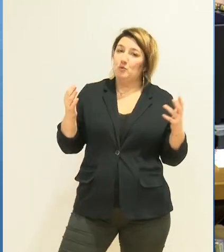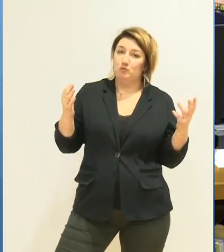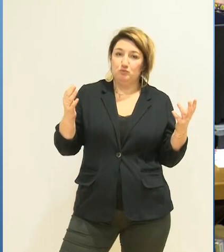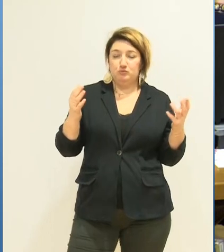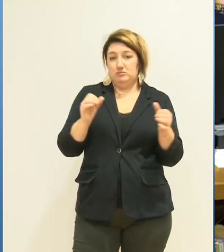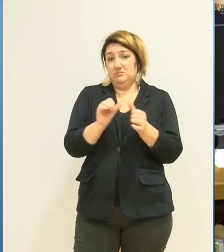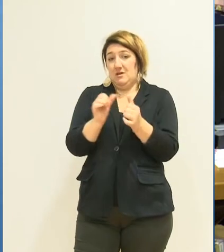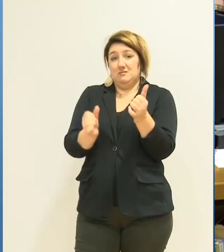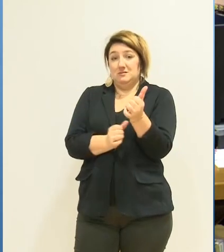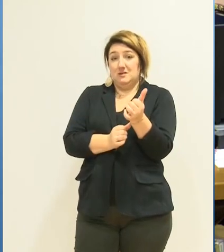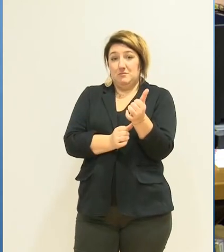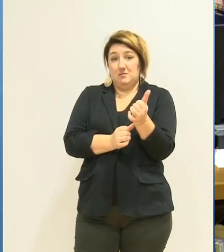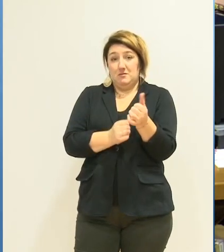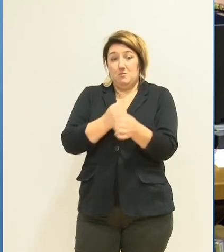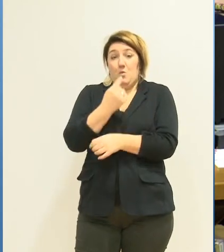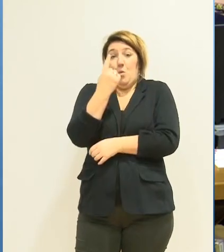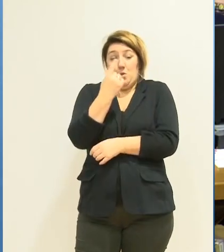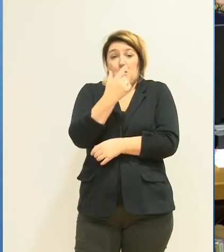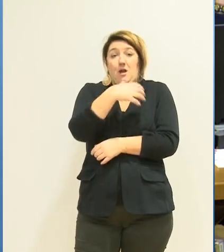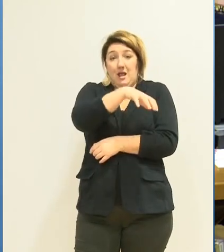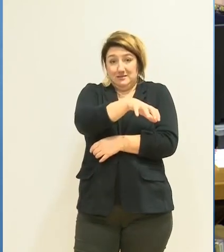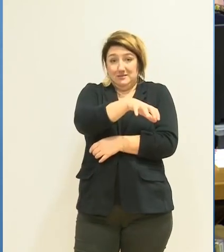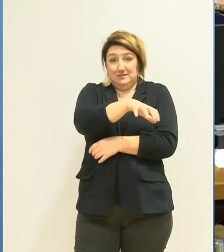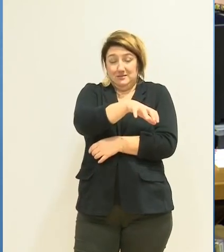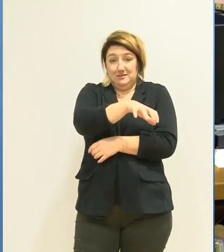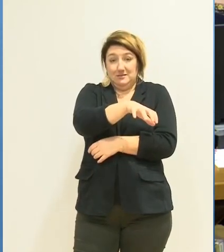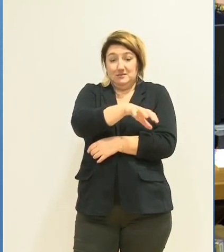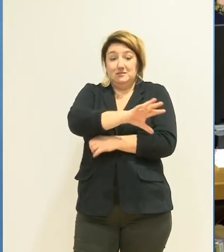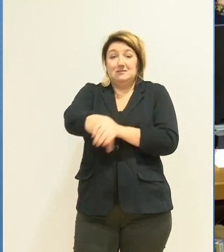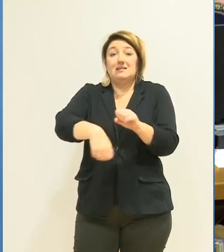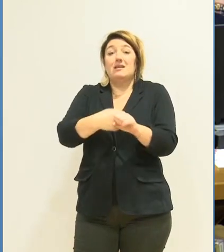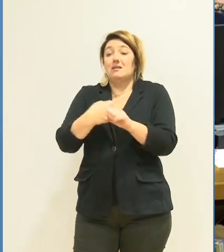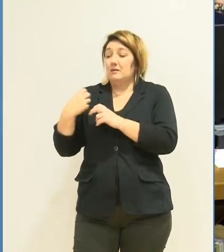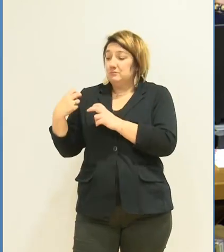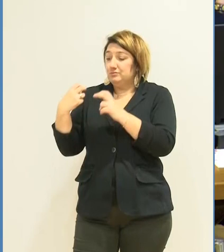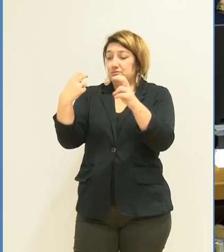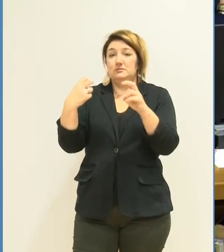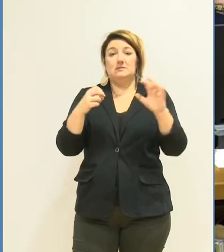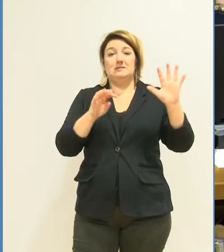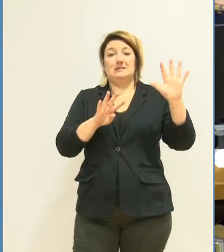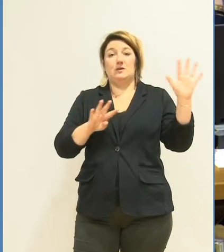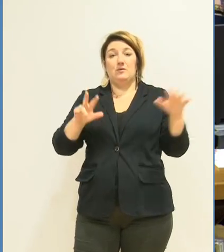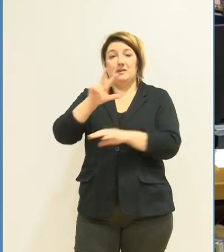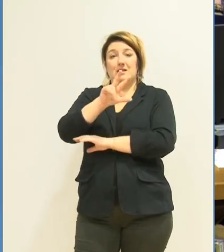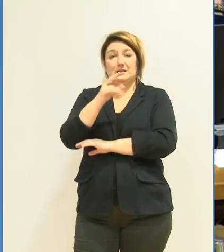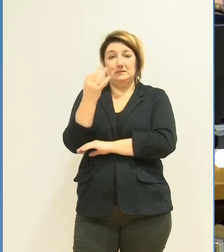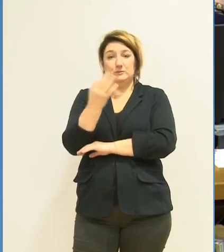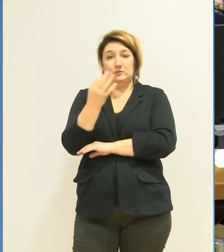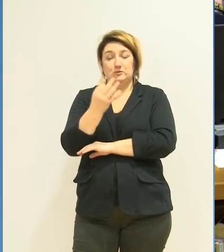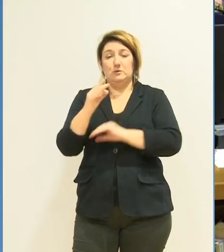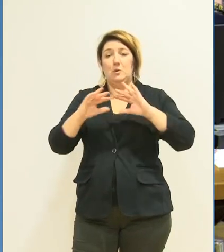d'atsem pour une classe et une somme arrivés cette année à 93% ça correspond à